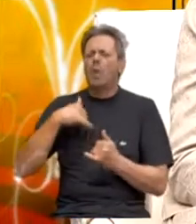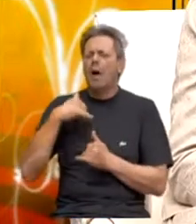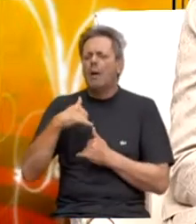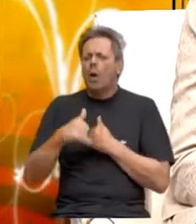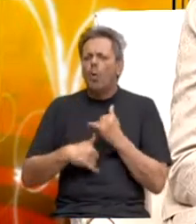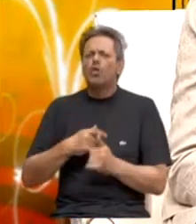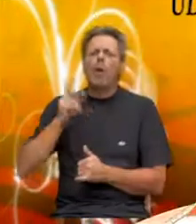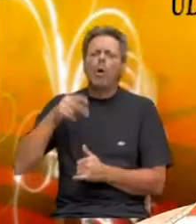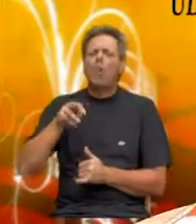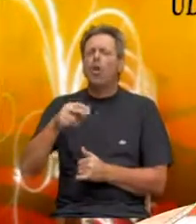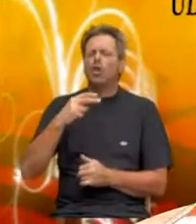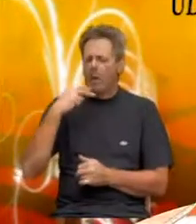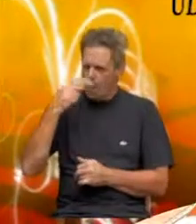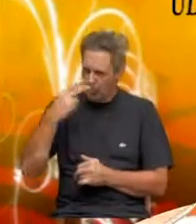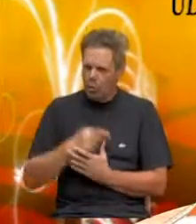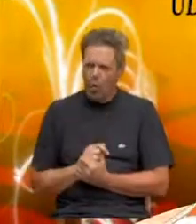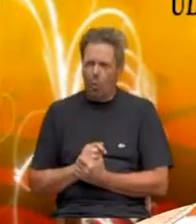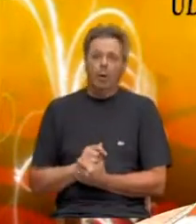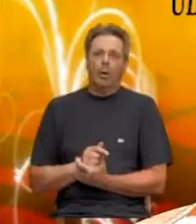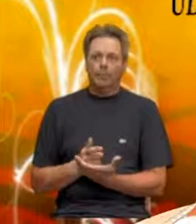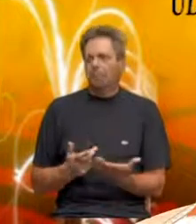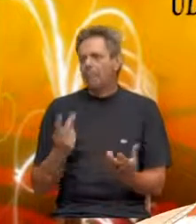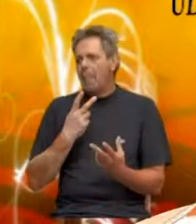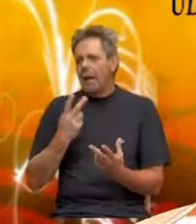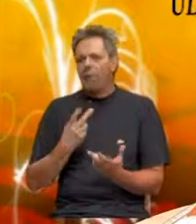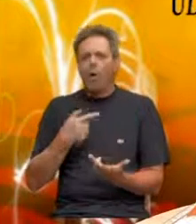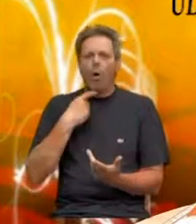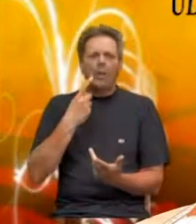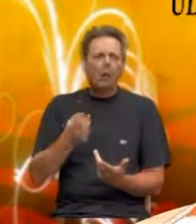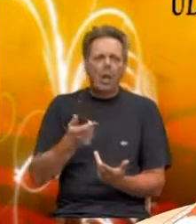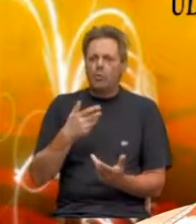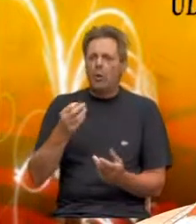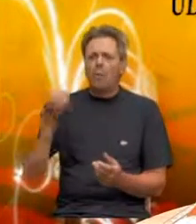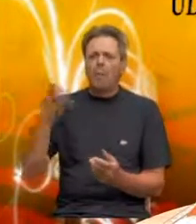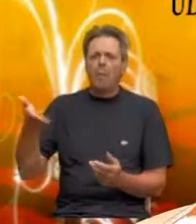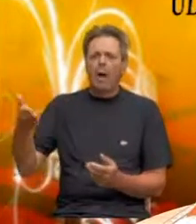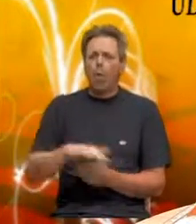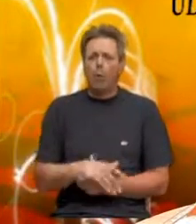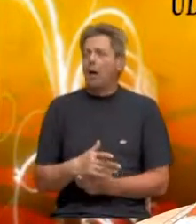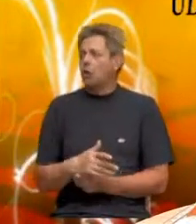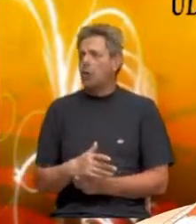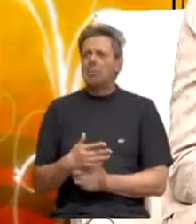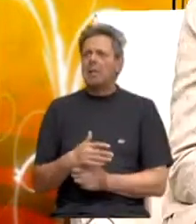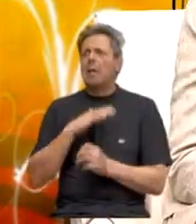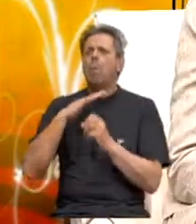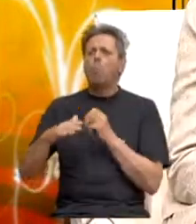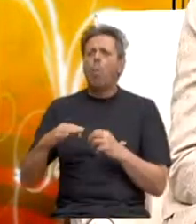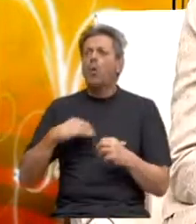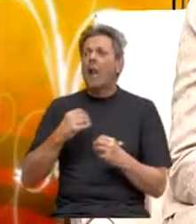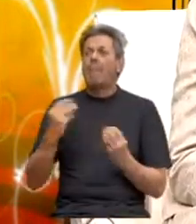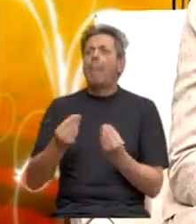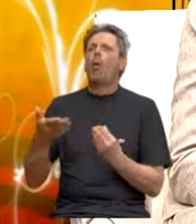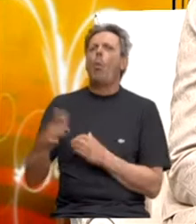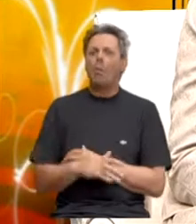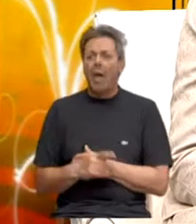ništa mi nije, neću i onda iznenada umre i kaže iz punog zdravlja umro. Je li moguće da se baš iz punog zdravlja umire? I to je moguće. Ali... I